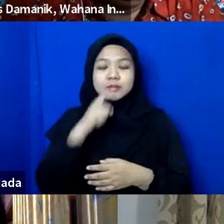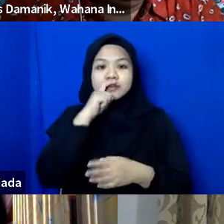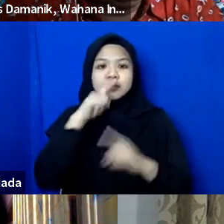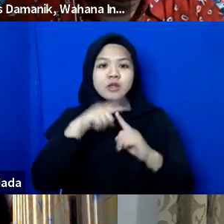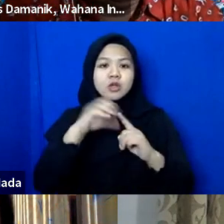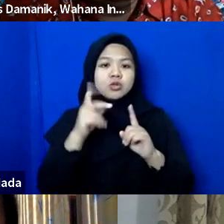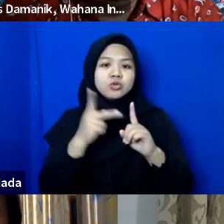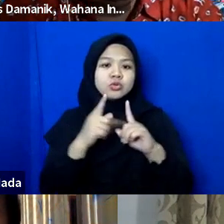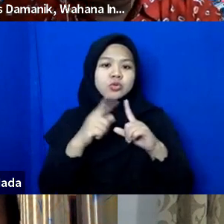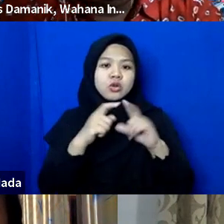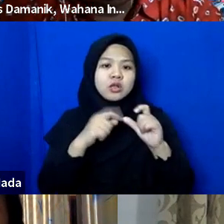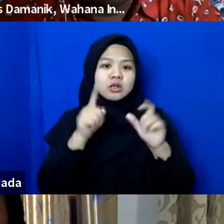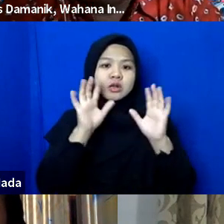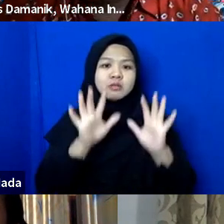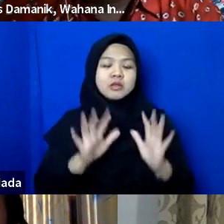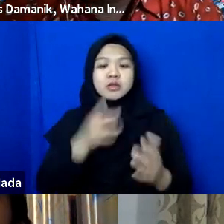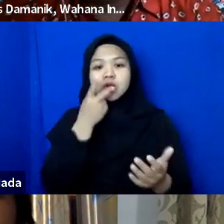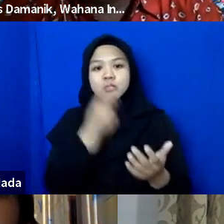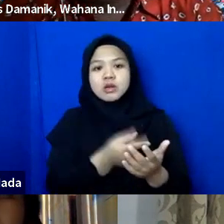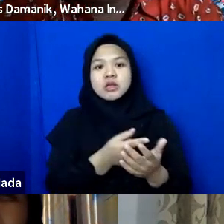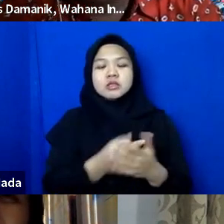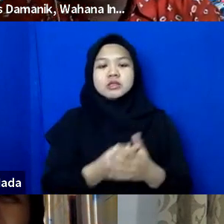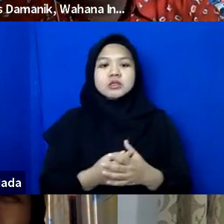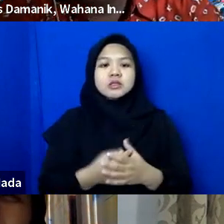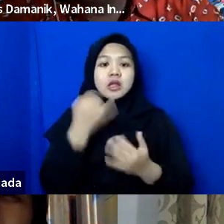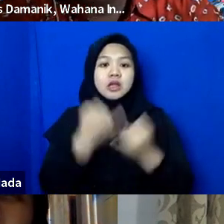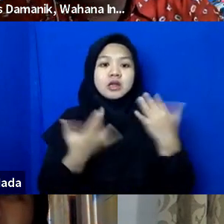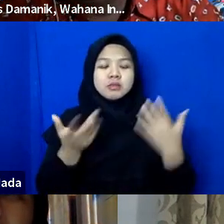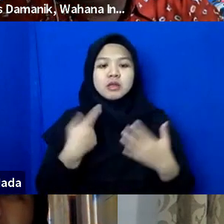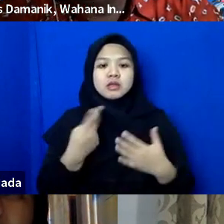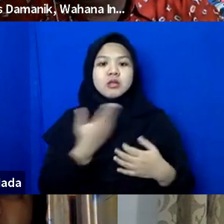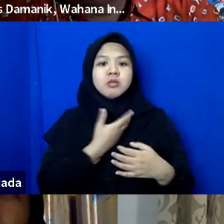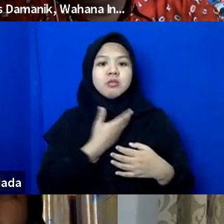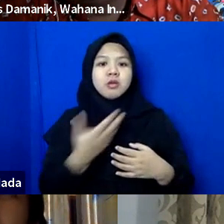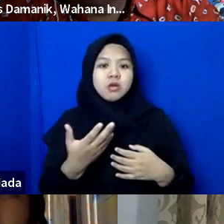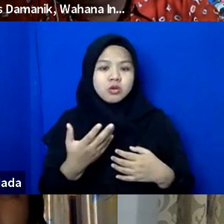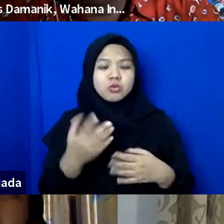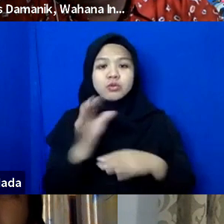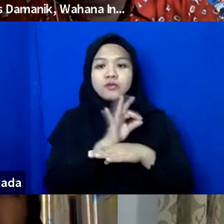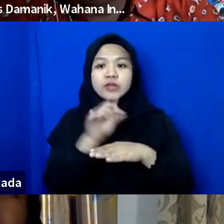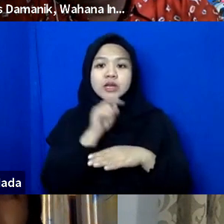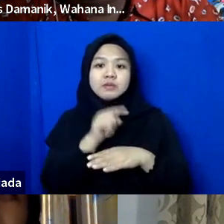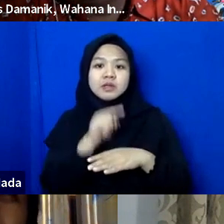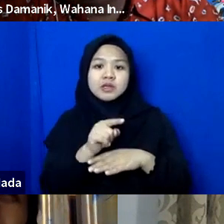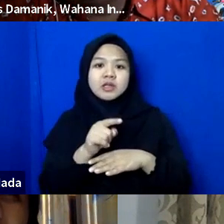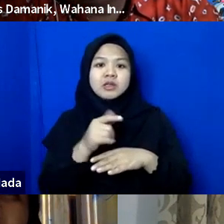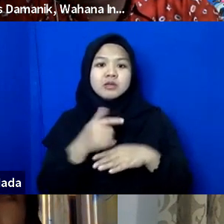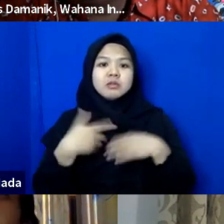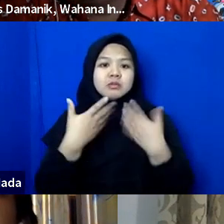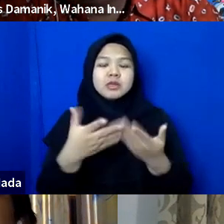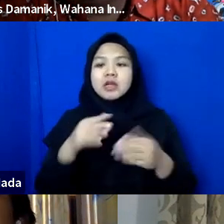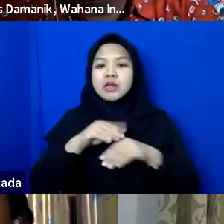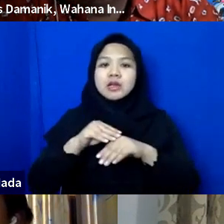tadi menawarkan banyak rekomendasi nah ujungnya adalah kitab pingin paling tidak film ini menjadi lebih memberikan